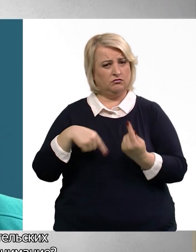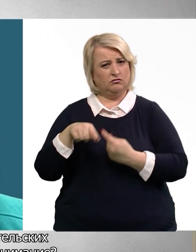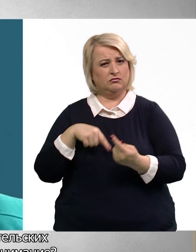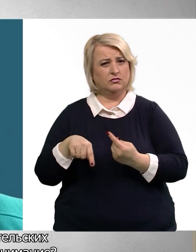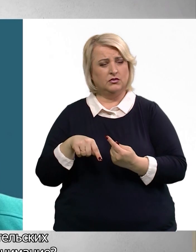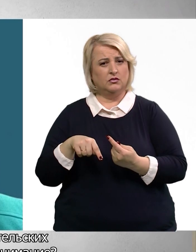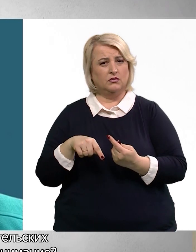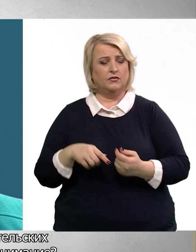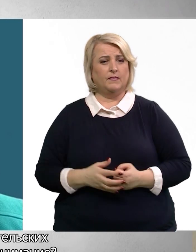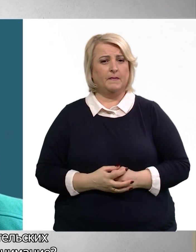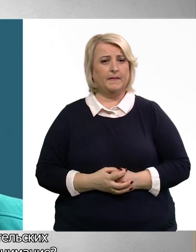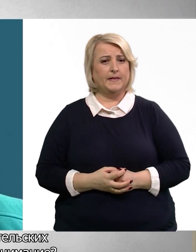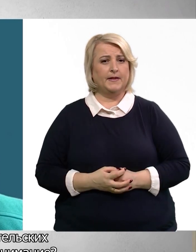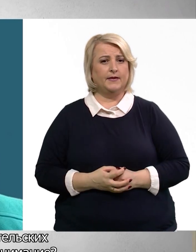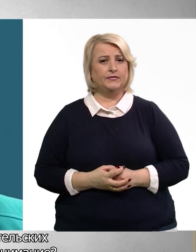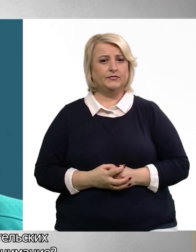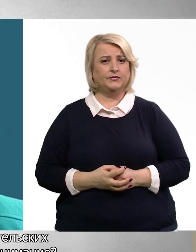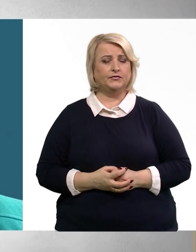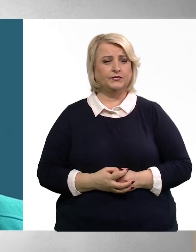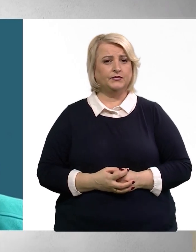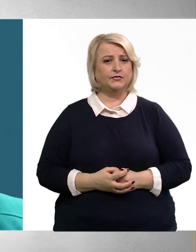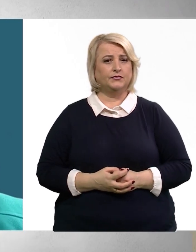strict antreprenoriale, să zic, care ar fi focusul?